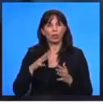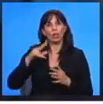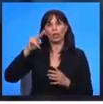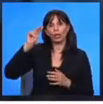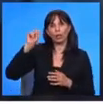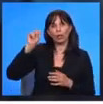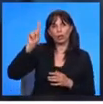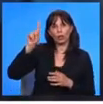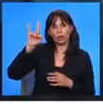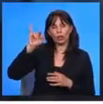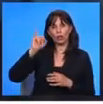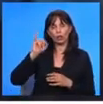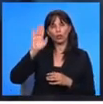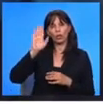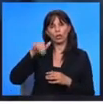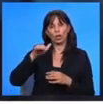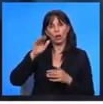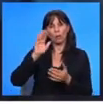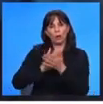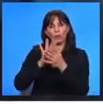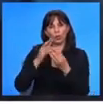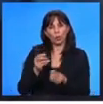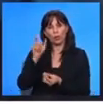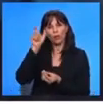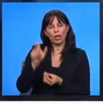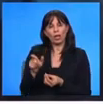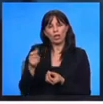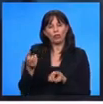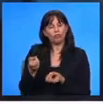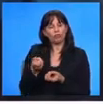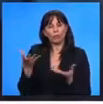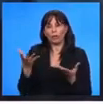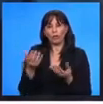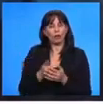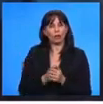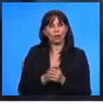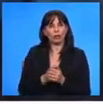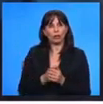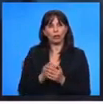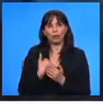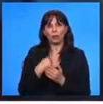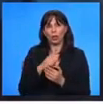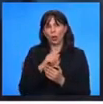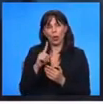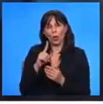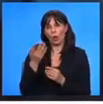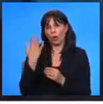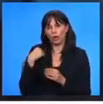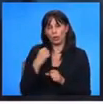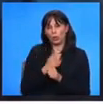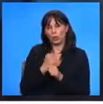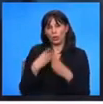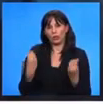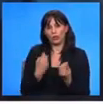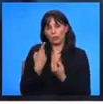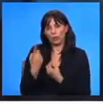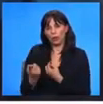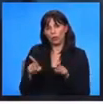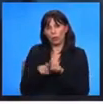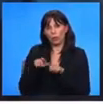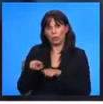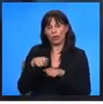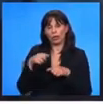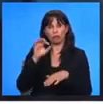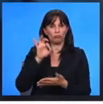גם חבר טוב וגם איש נהדר והכל. אני לא הייתי מגיע לצעדים כאלה, בטח לא בזמן מלחמה. אני